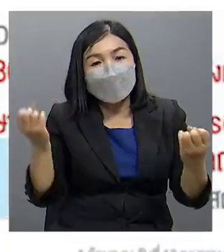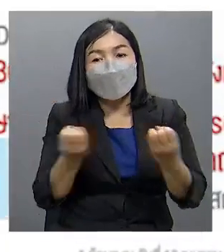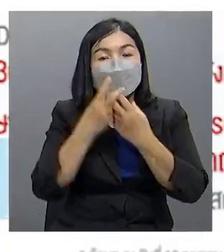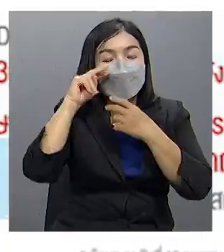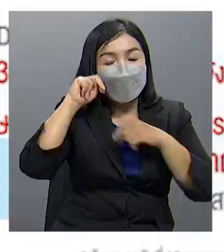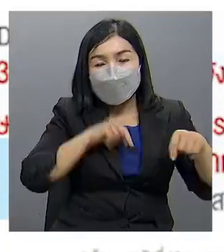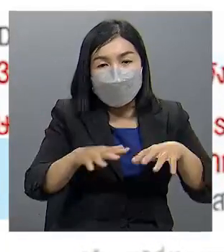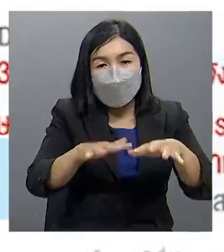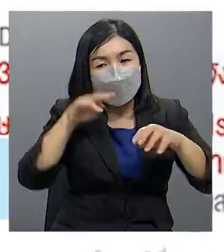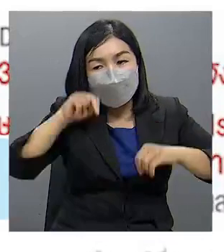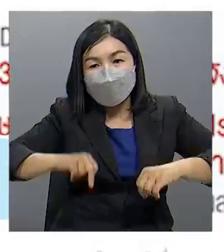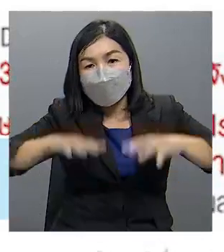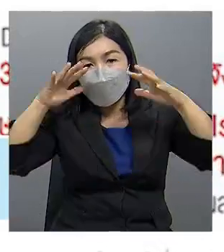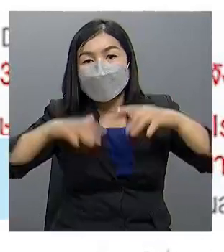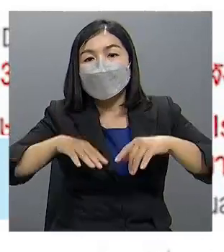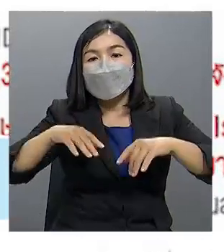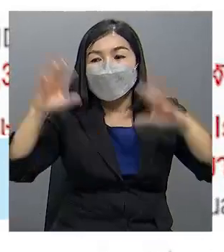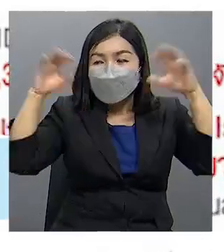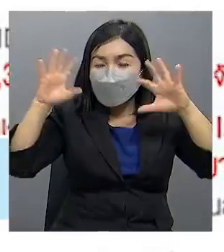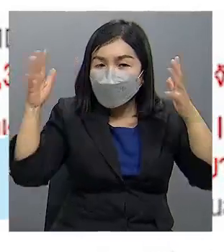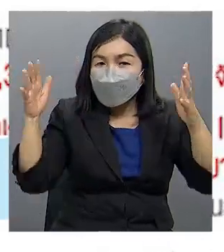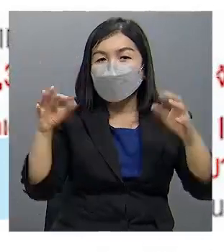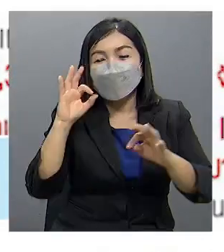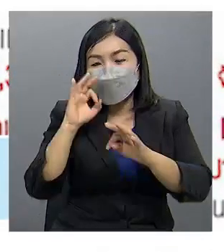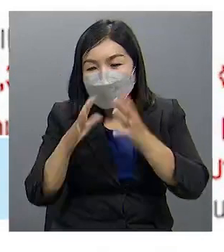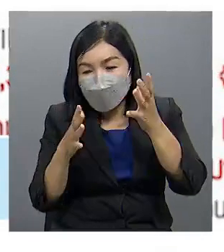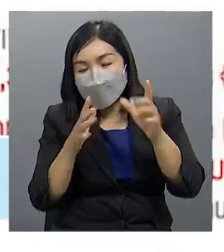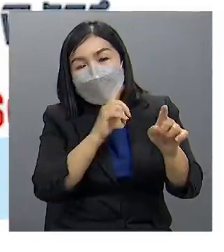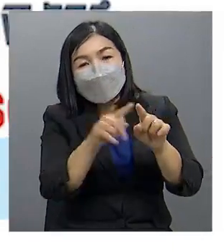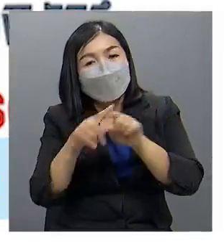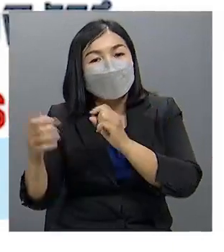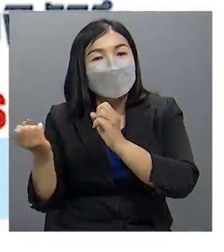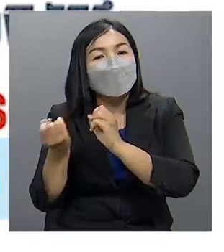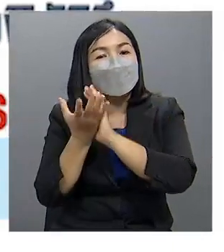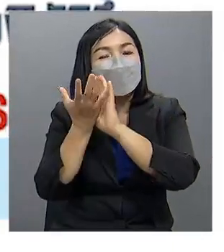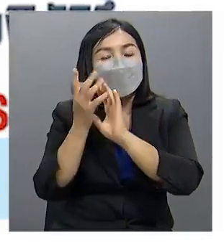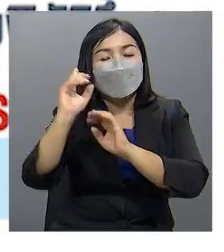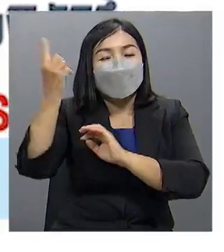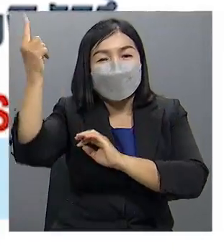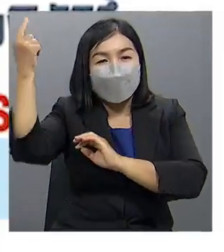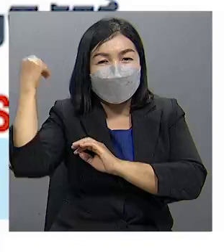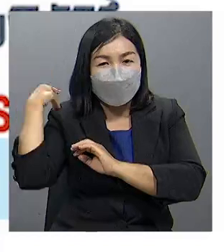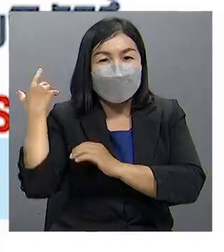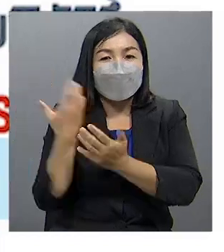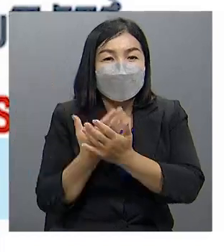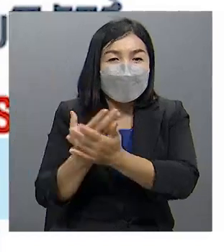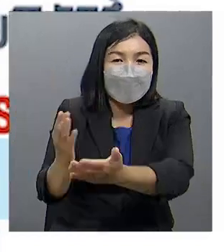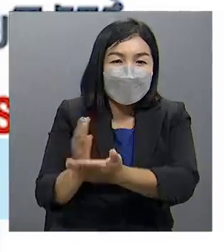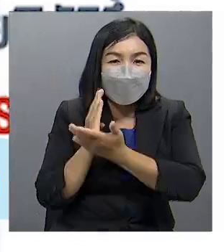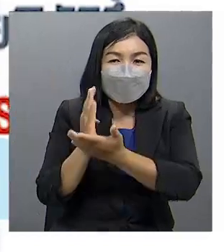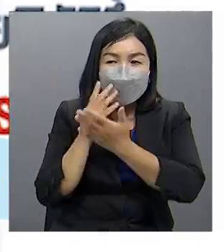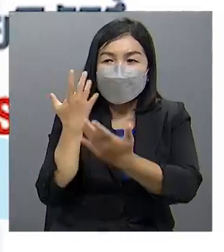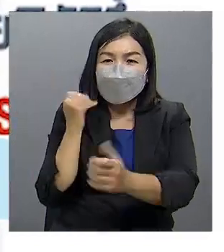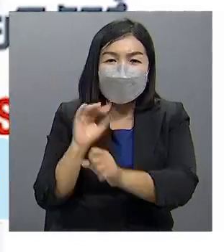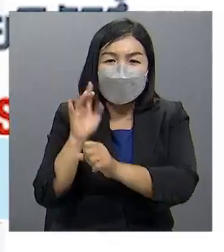ยภัยแล้งวาตภัยรวมถึงโรคอุบัติใหม่นะคะแต่ว่าที่ผ่านมางบประมาณรวมถึงเงินบริจาคไม่เพียงพอต่อความต้องการในการช่วยเ